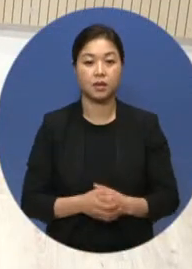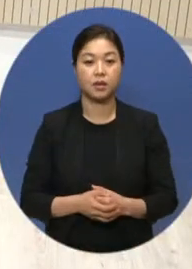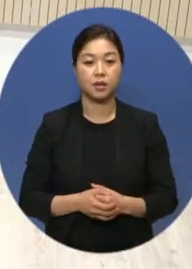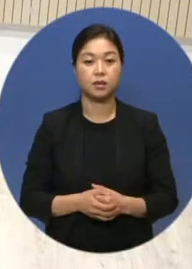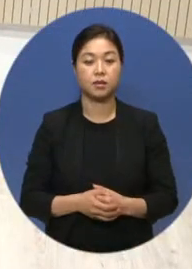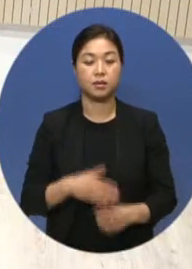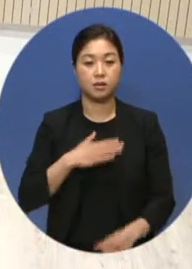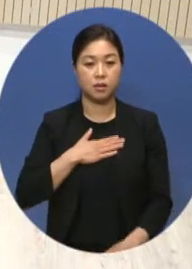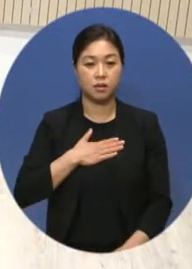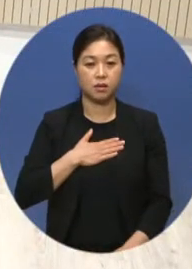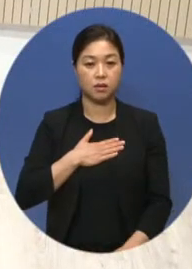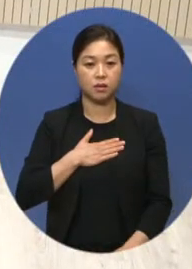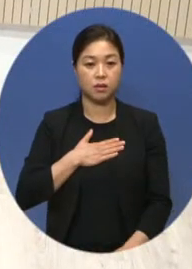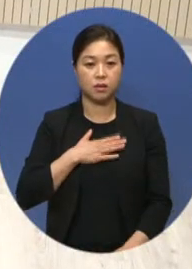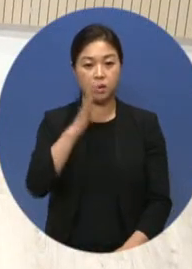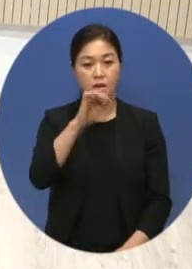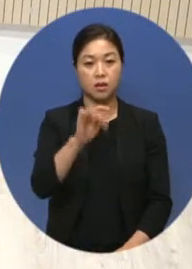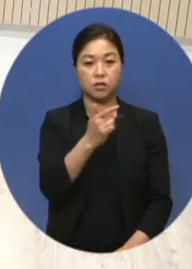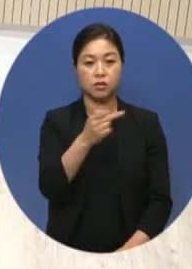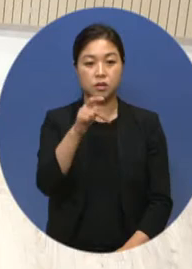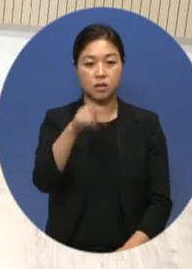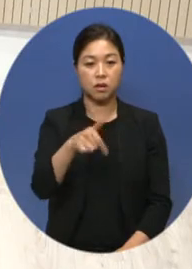예, 저는 윤혁진입니다.